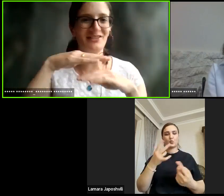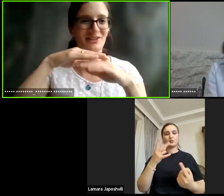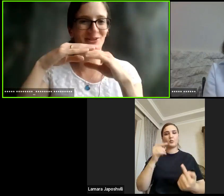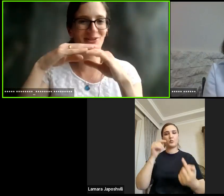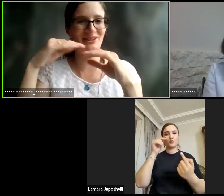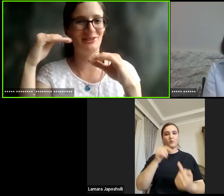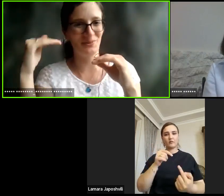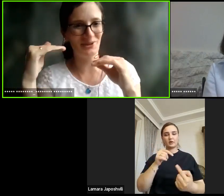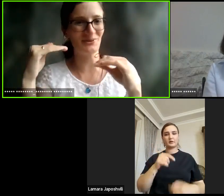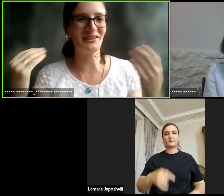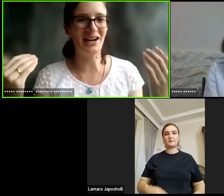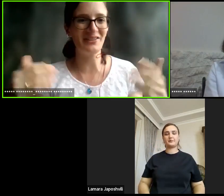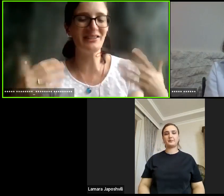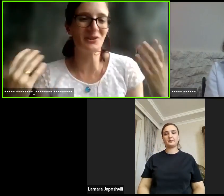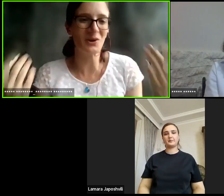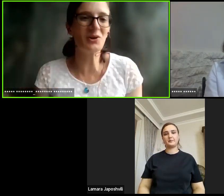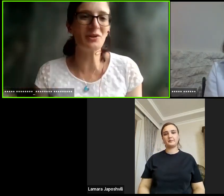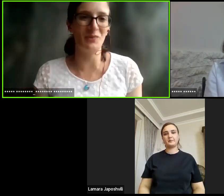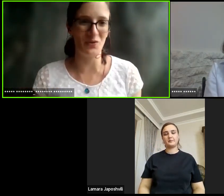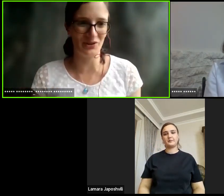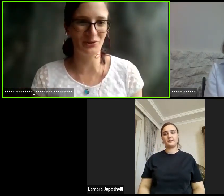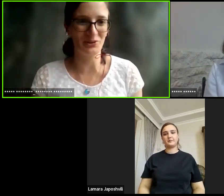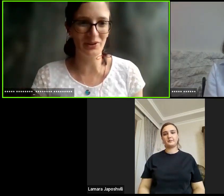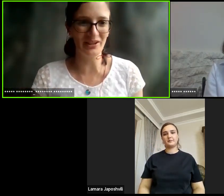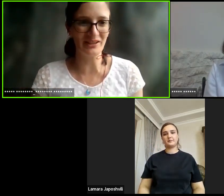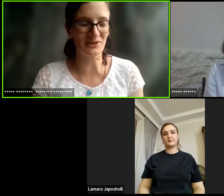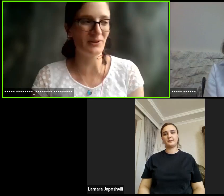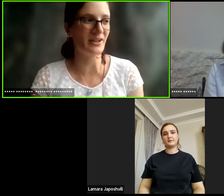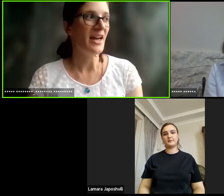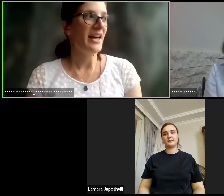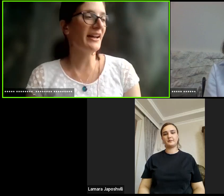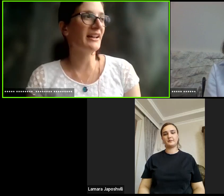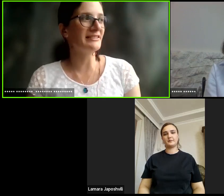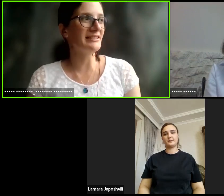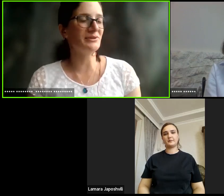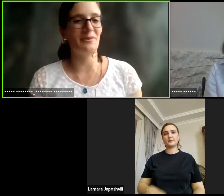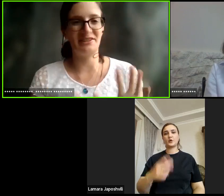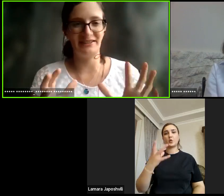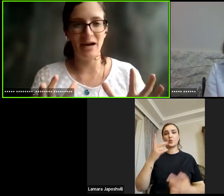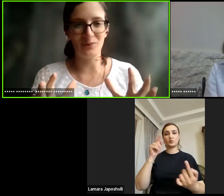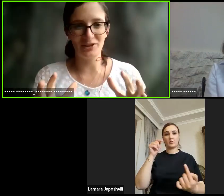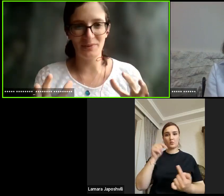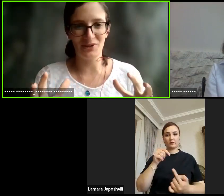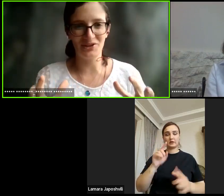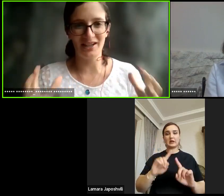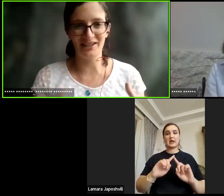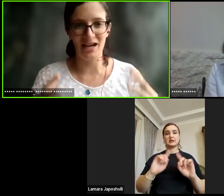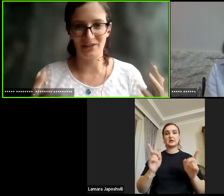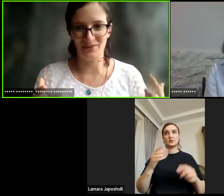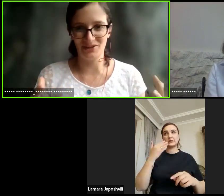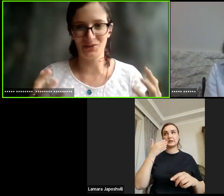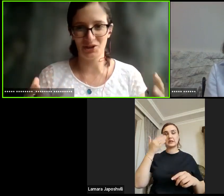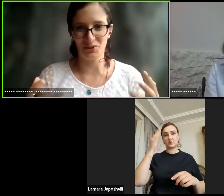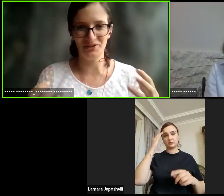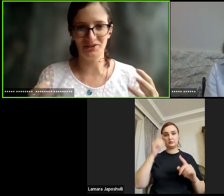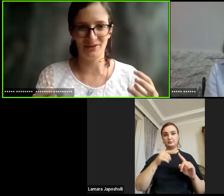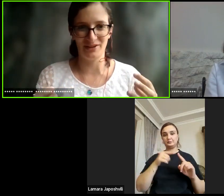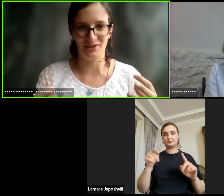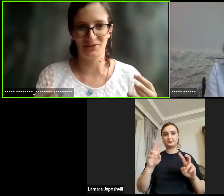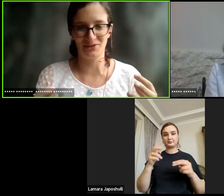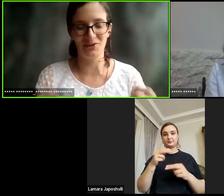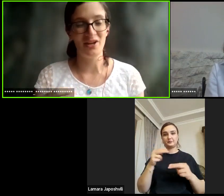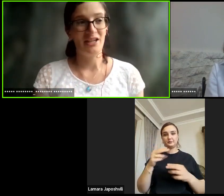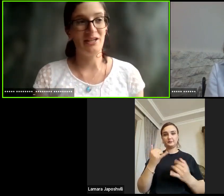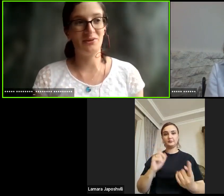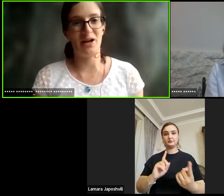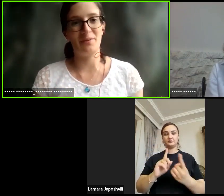კაუჭიანი თავით თუ ესეთი ოფსეტური თავით და როგორ მოვირგოთ, როგორია სწორი. ეხლა განსაკუთრებით აი ზაფხულის პერიოდში კარგია ამ თემაზე რომ შევხვდით